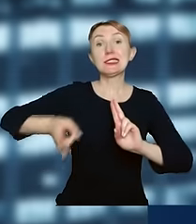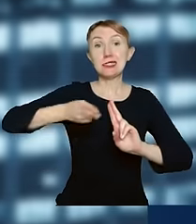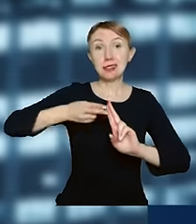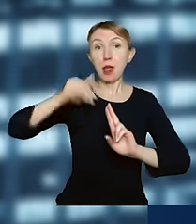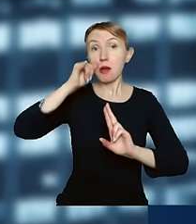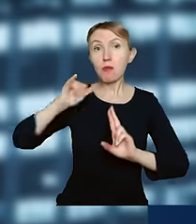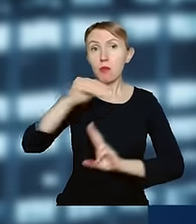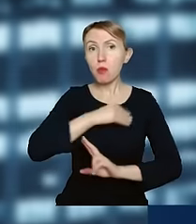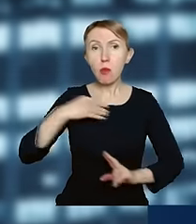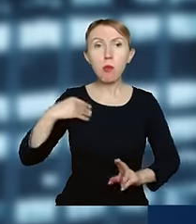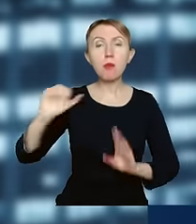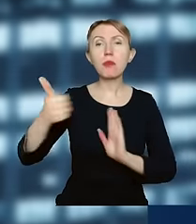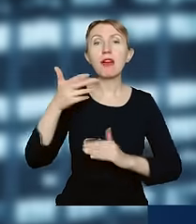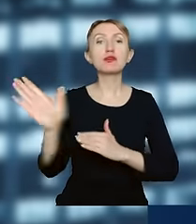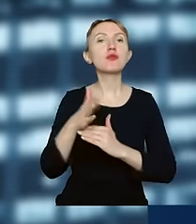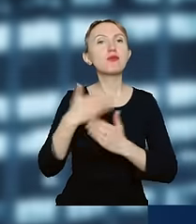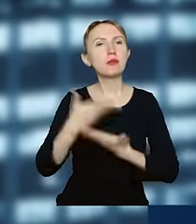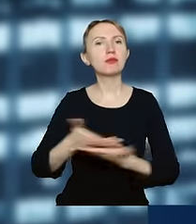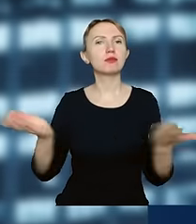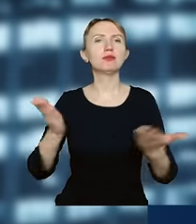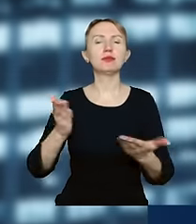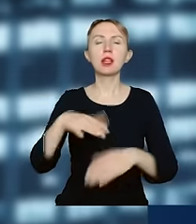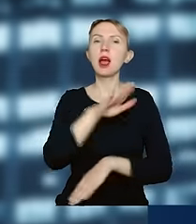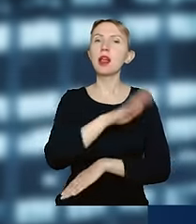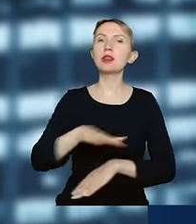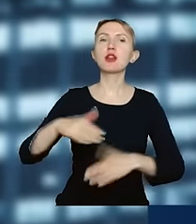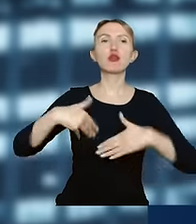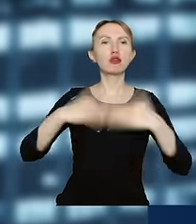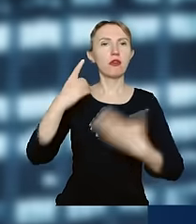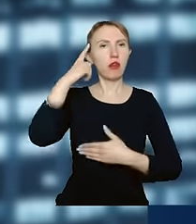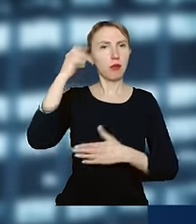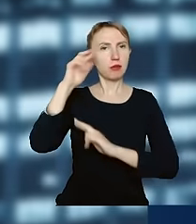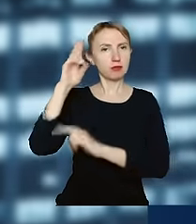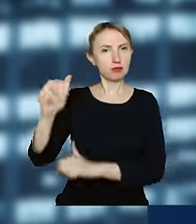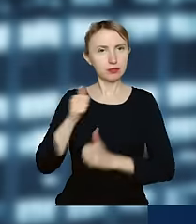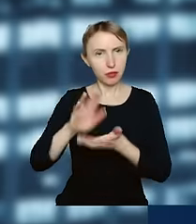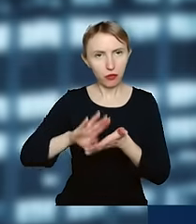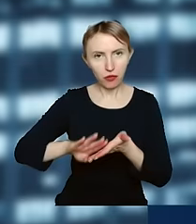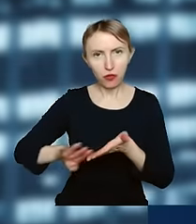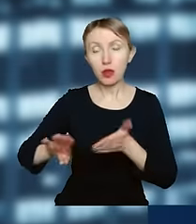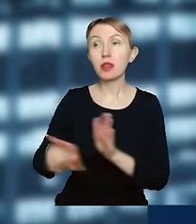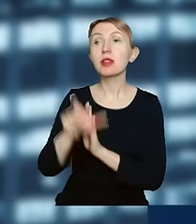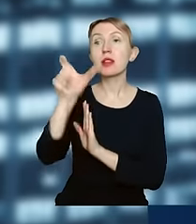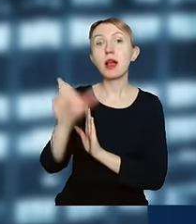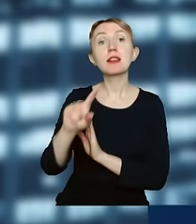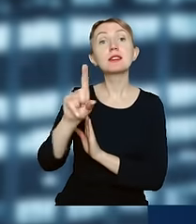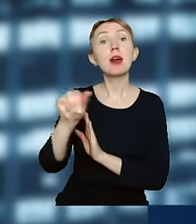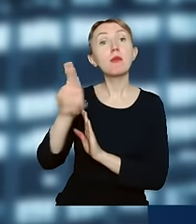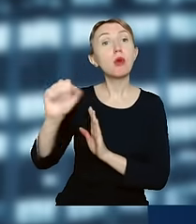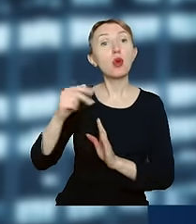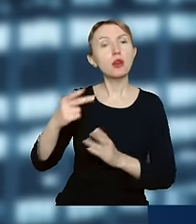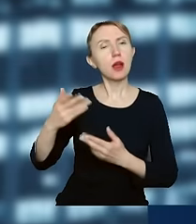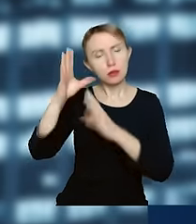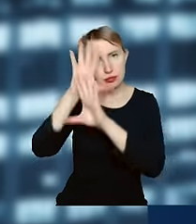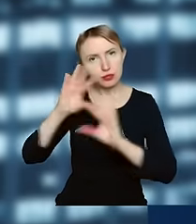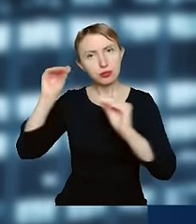1 marca w Narodowy Dzień Pamięci Żołnierzy Wyklętych, miał być wielkim hołdem dla Zapory, był bowiem z jego